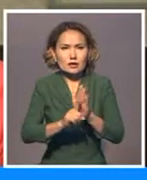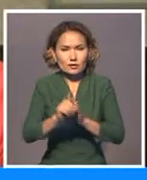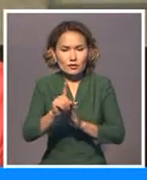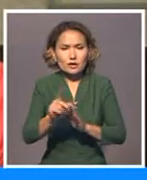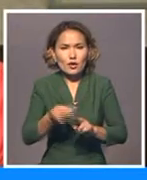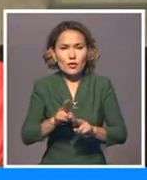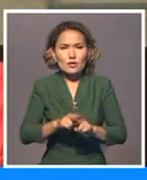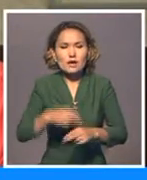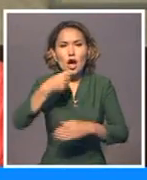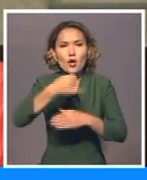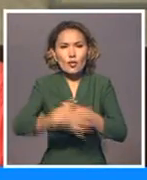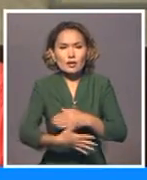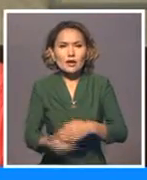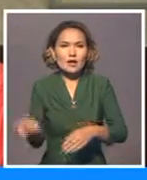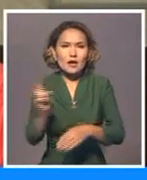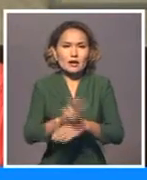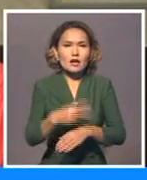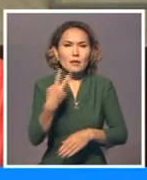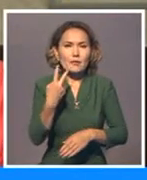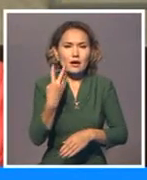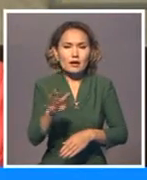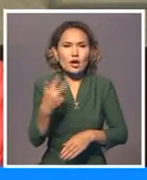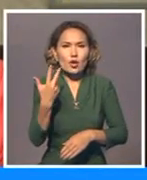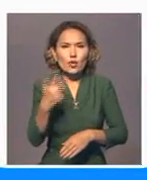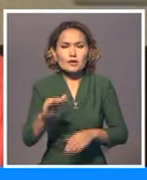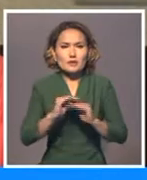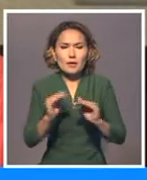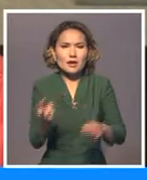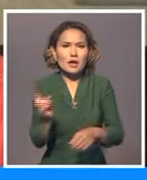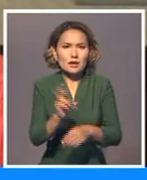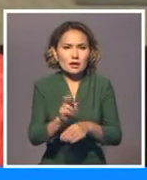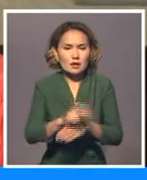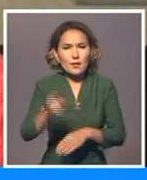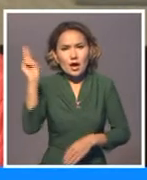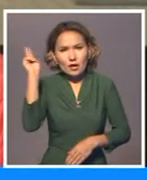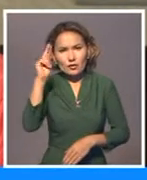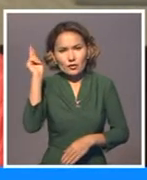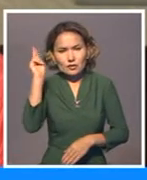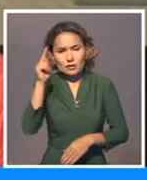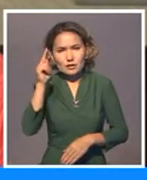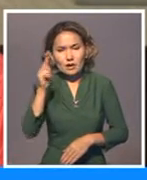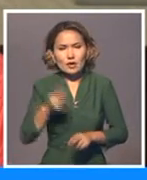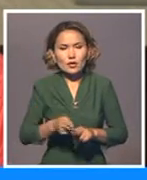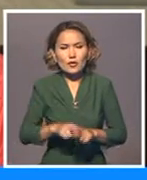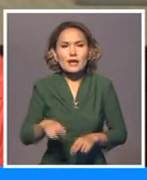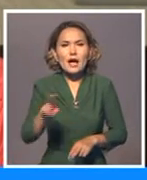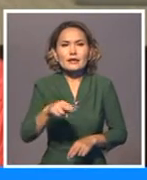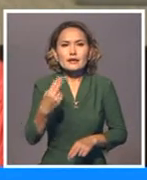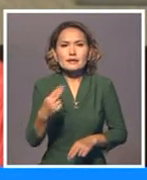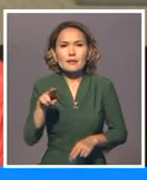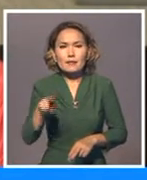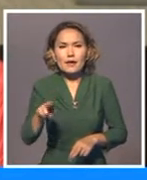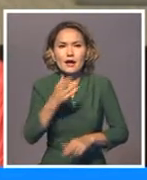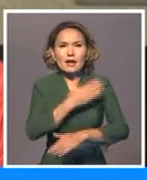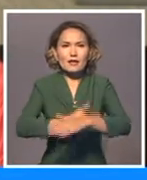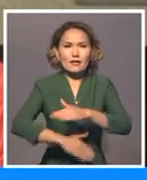күніне 30-40 балаға дейін келіп тұрады. Және біздерде ДЦП дейміз, жаңа церебралды ауруына шалдыққан